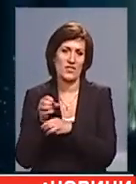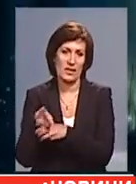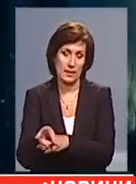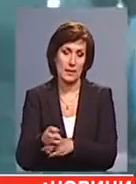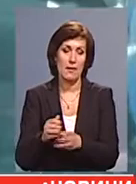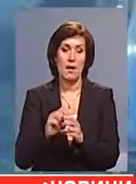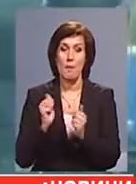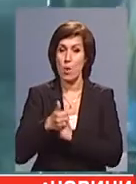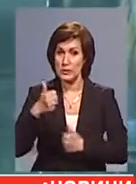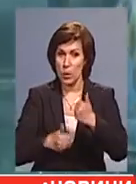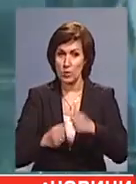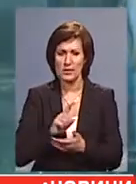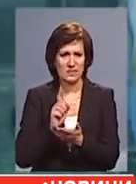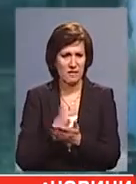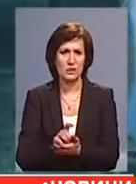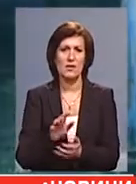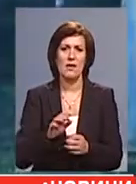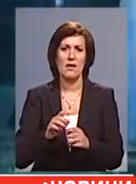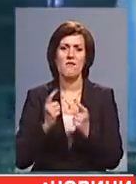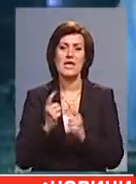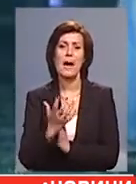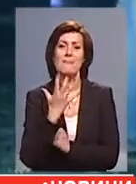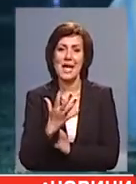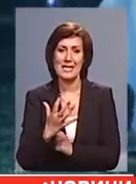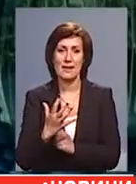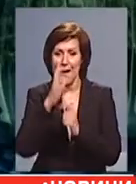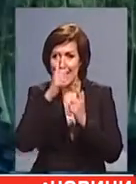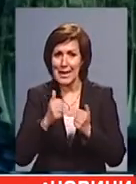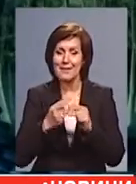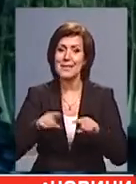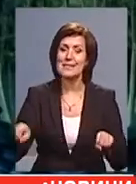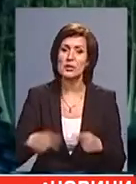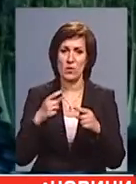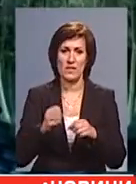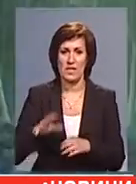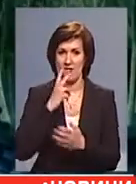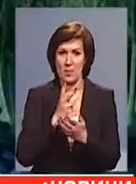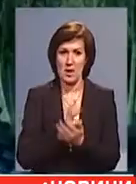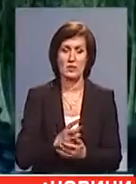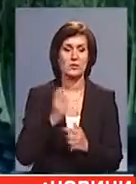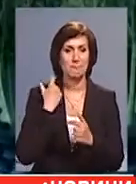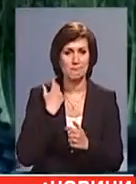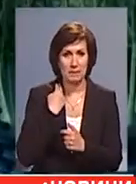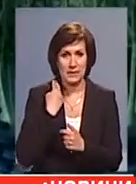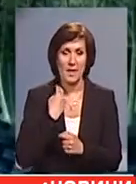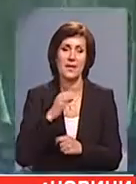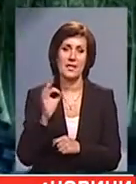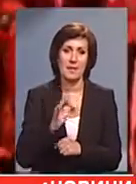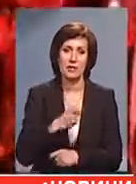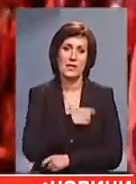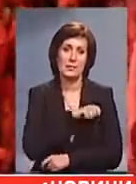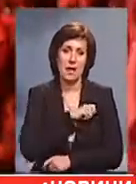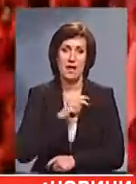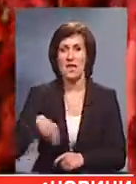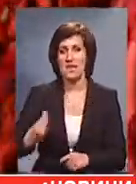до фіналу завжди проходить велика п'ятірка країни-засновники Євробачення. Це Великобританія, Німеччина, Іспанія, Італія та Франція. Крім